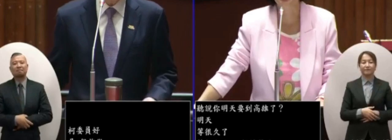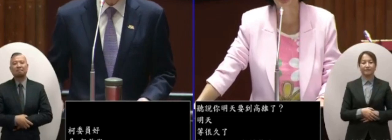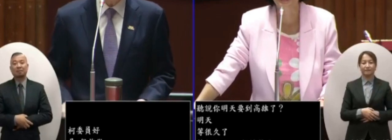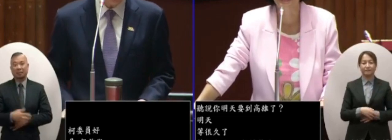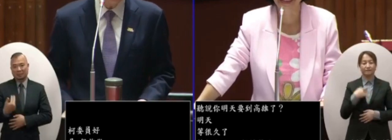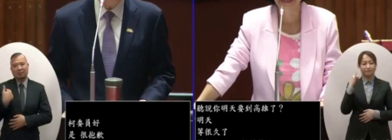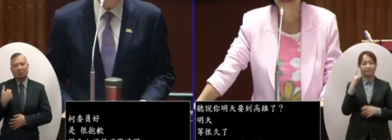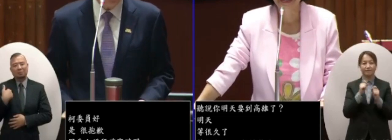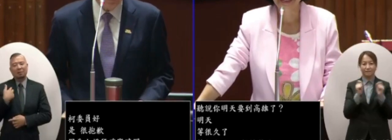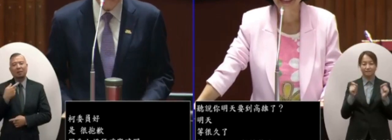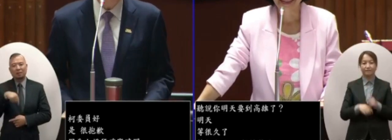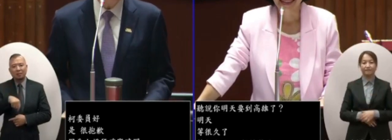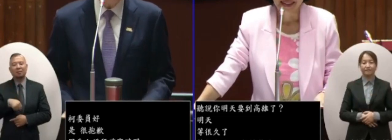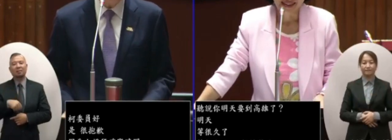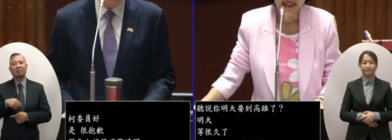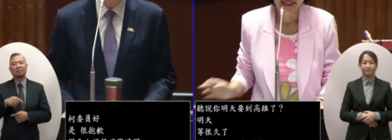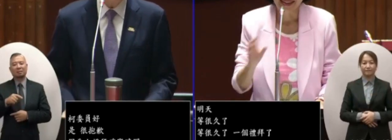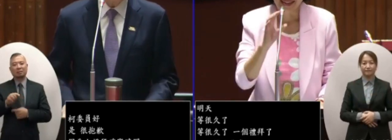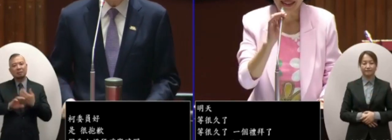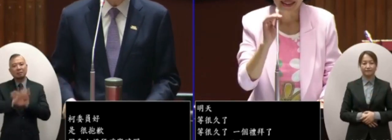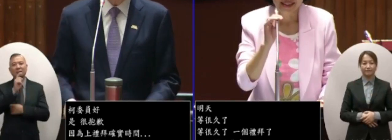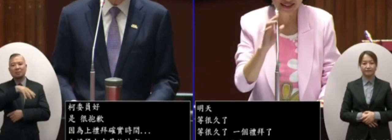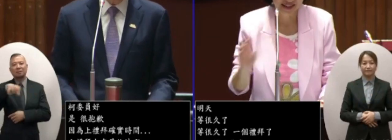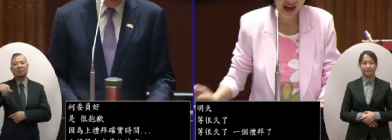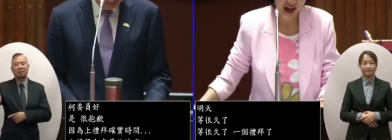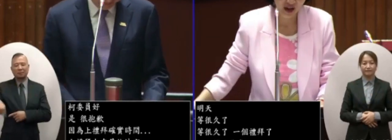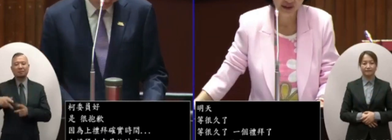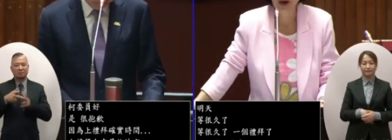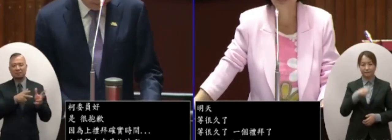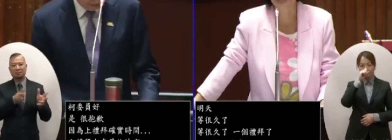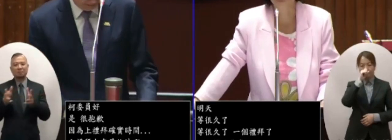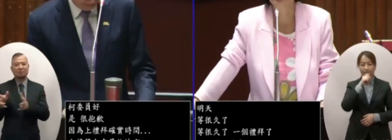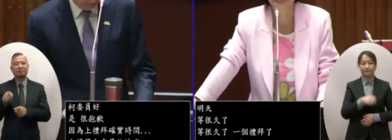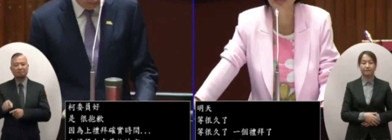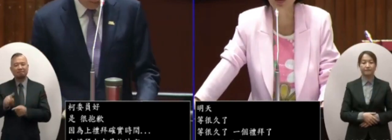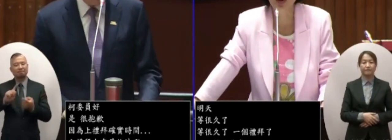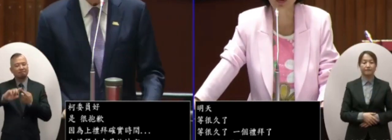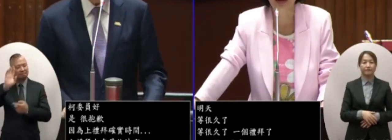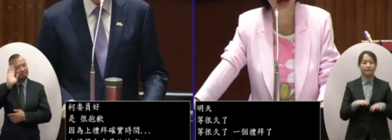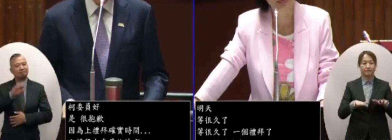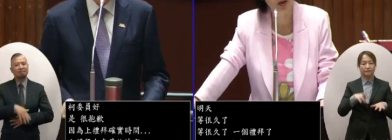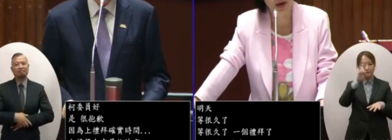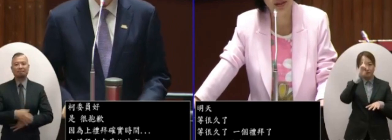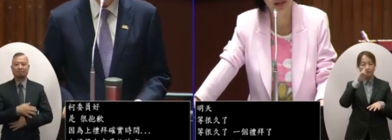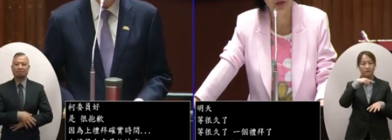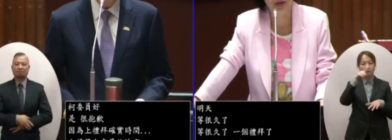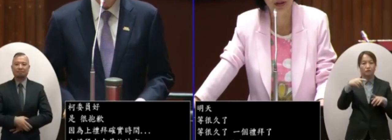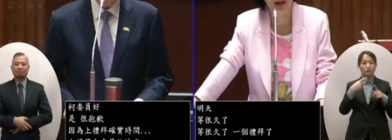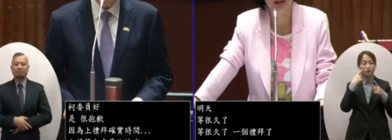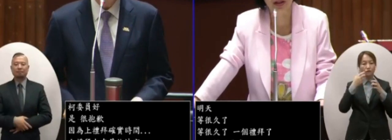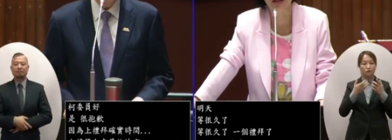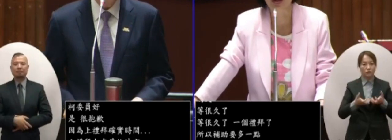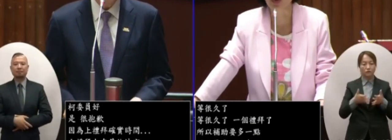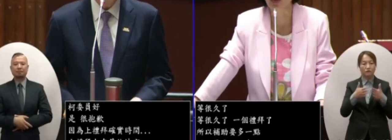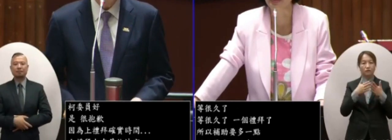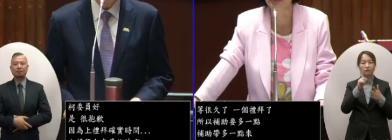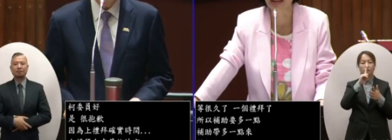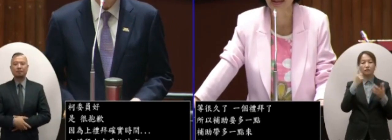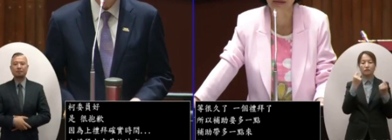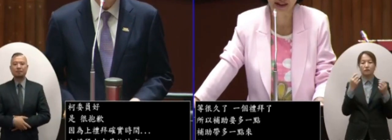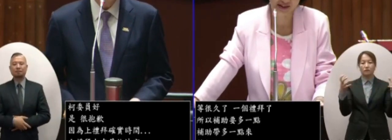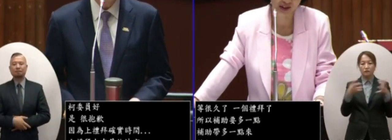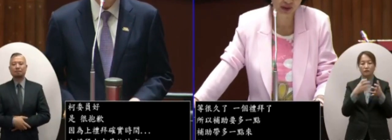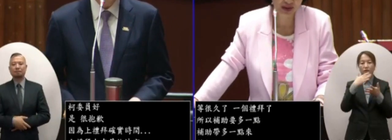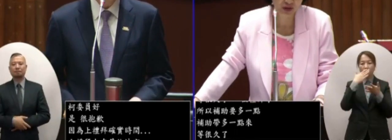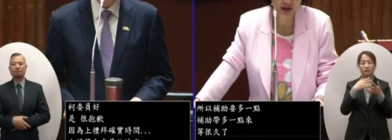方，我并没有怠慢，请委员谅解。 是，好，那我想说，你今天中午大家比较关切，就是要吃一个所谓的和解饭啊，你对这